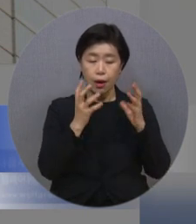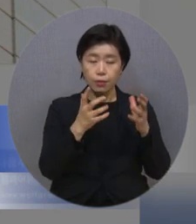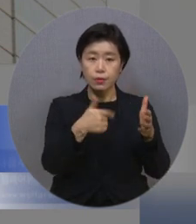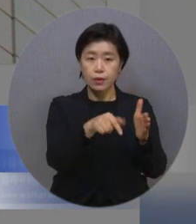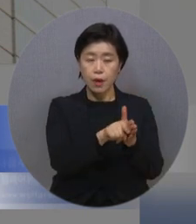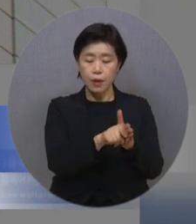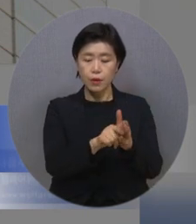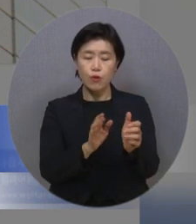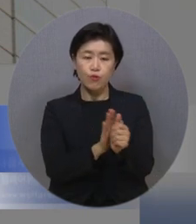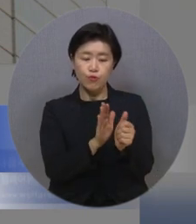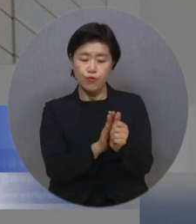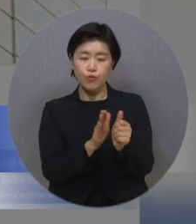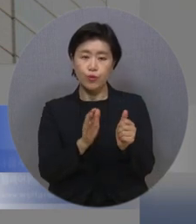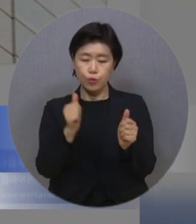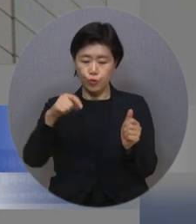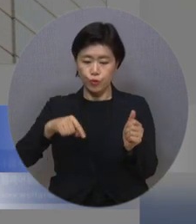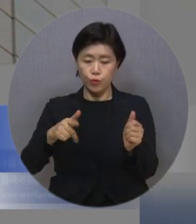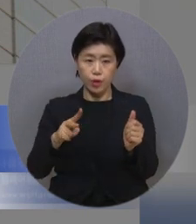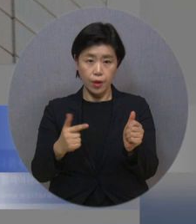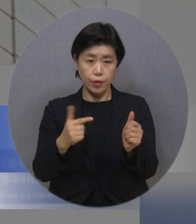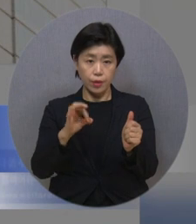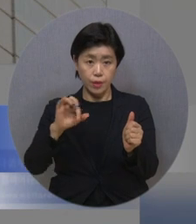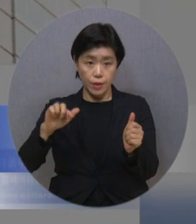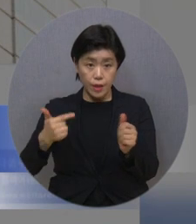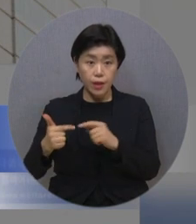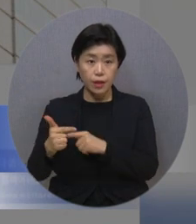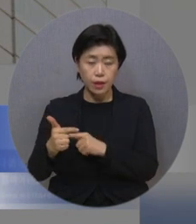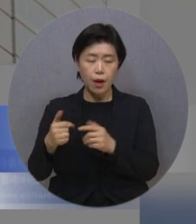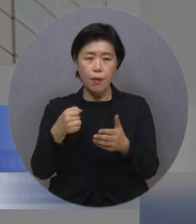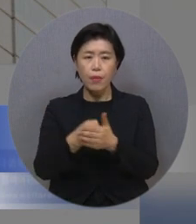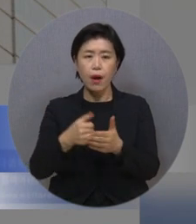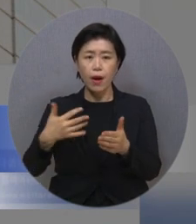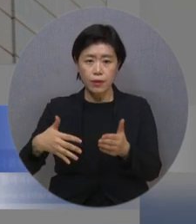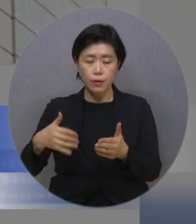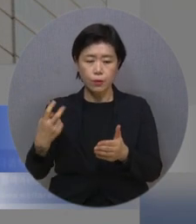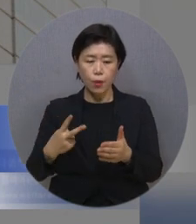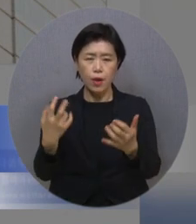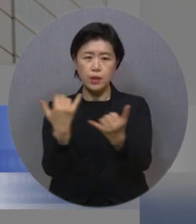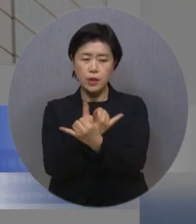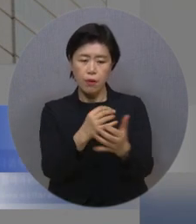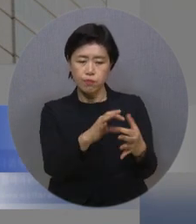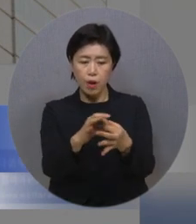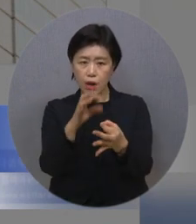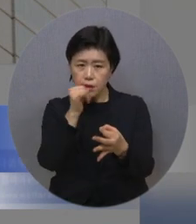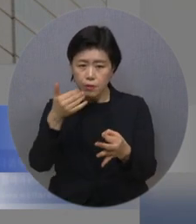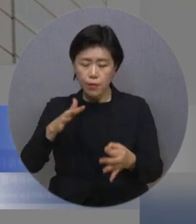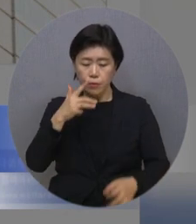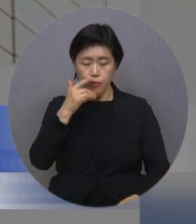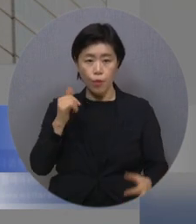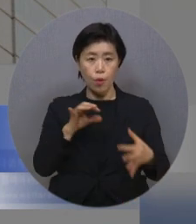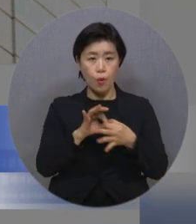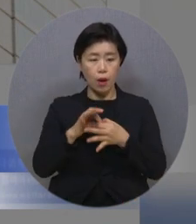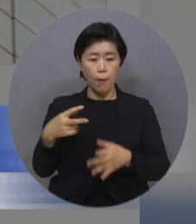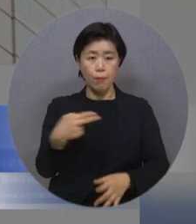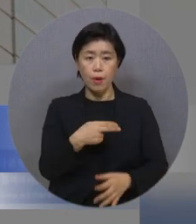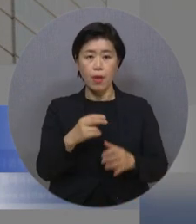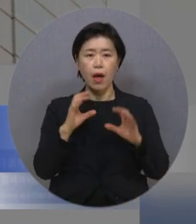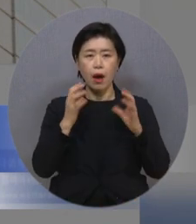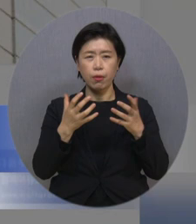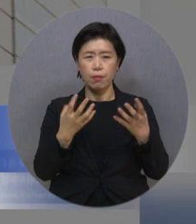않거나 연고자가 있지만 친권자와 연락이 두절된 아동 사례가 많다고 밝혔는데요 이에